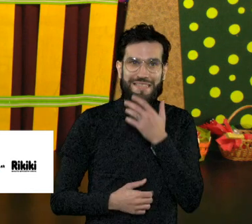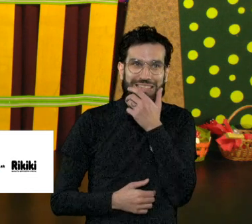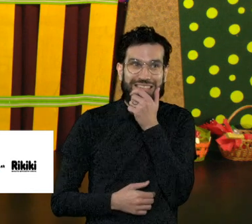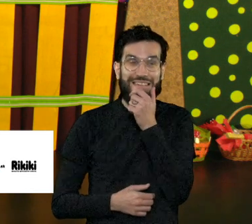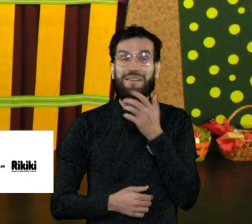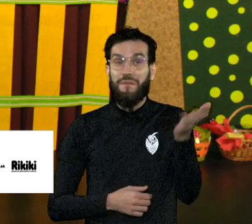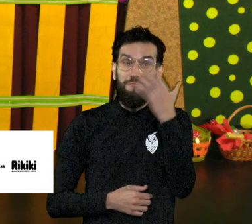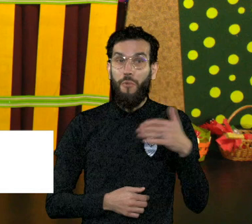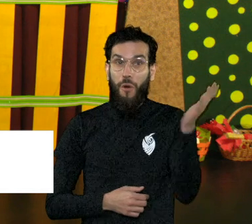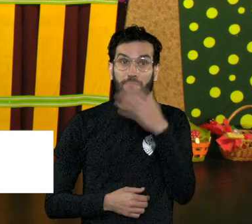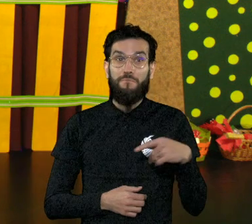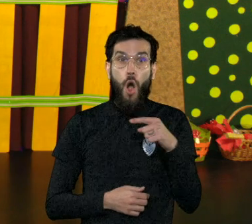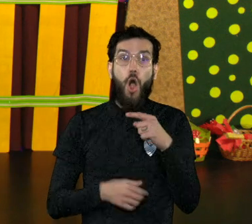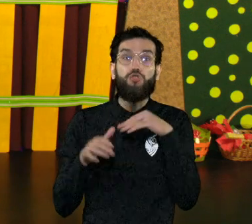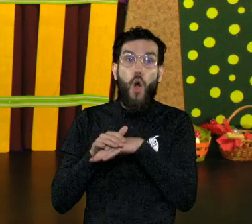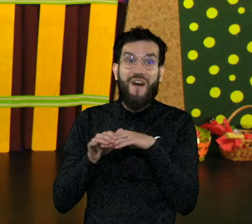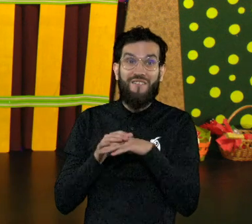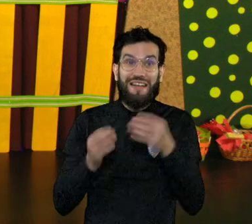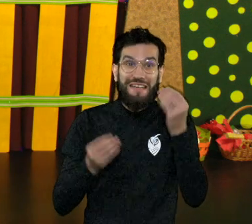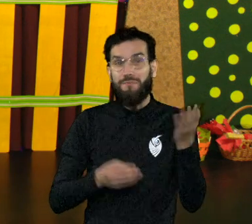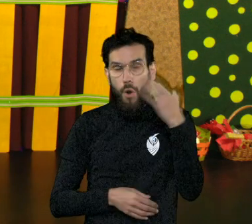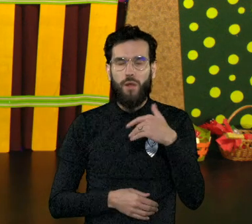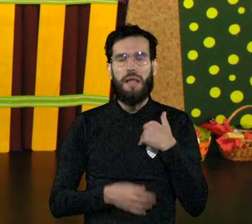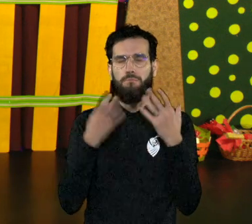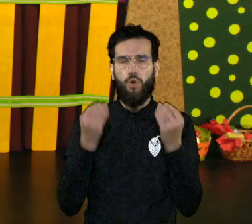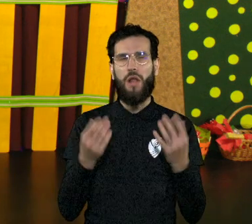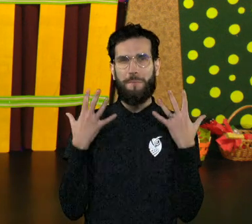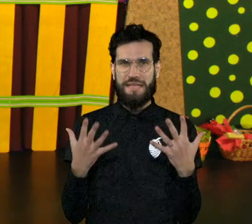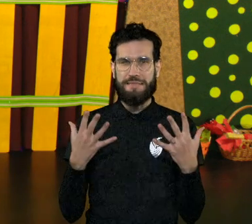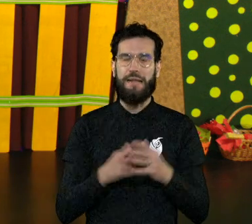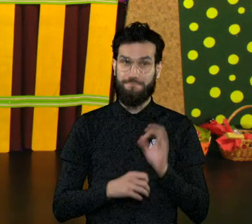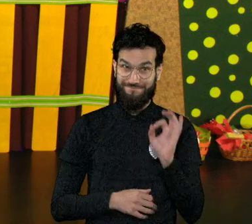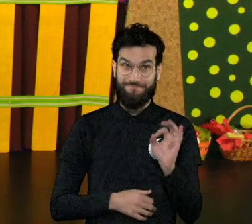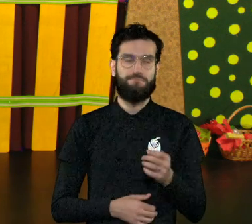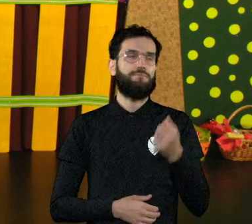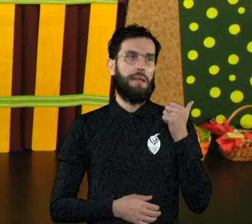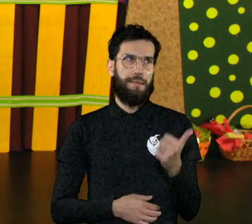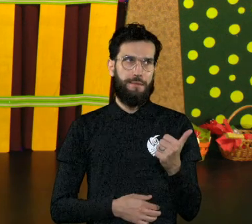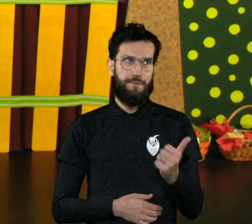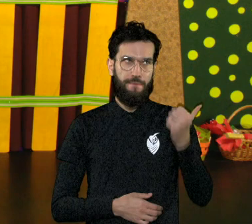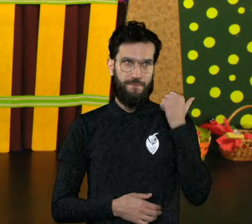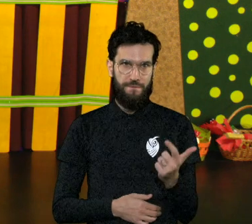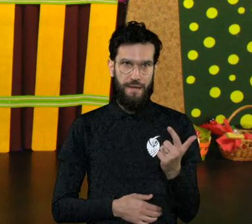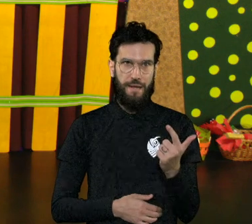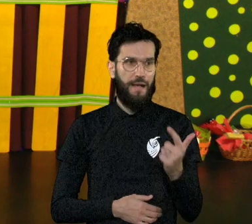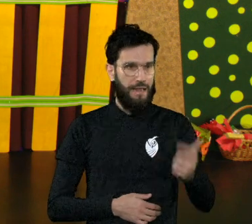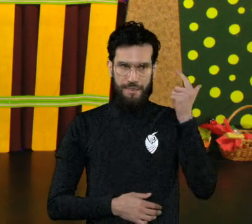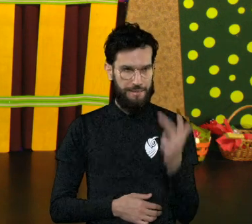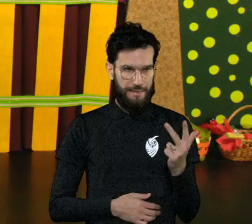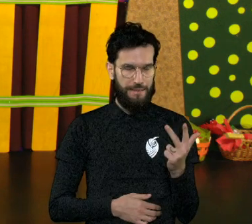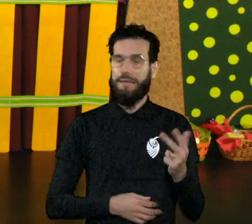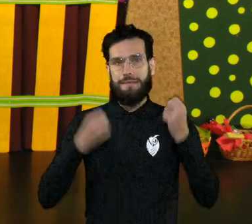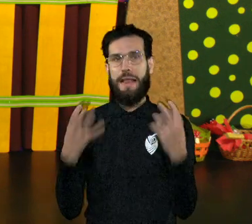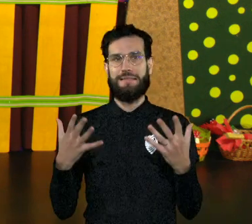Poď sa hrať na schovku, Múrko. Počítam do 10. 1, 2, 3